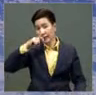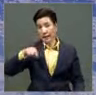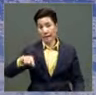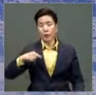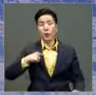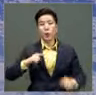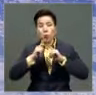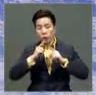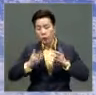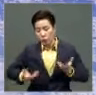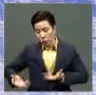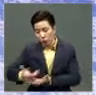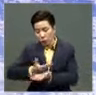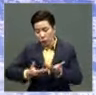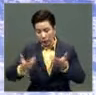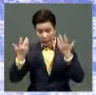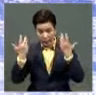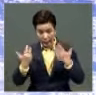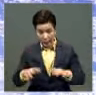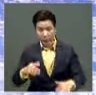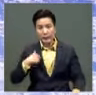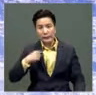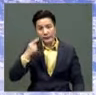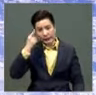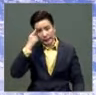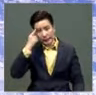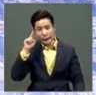ารือไปยัง